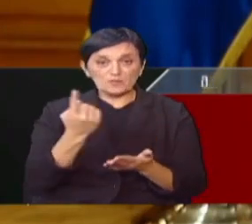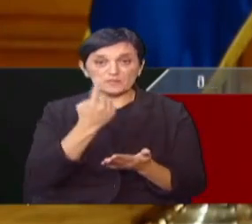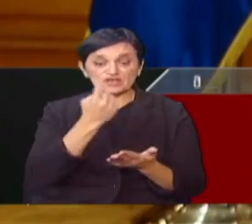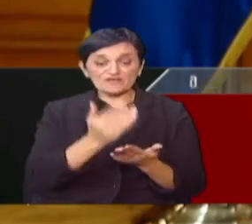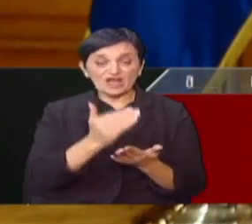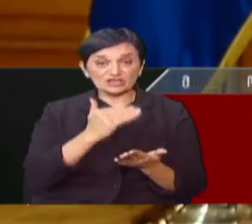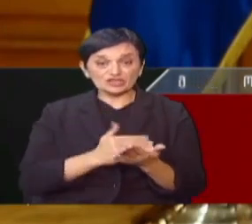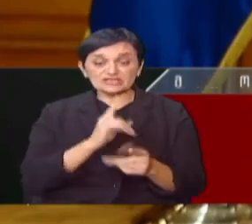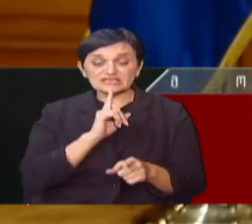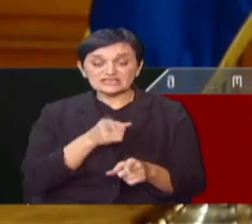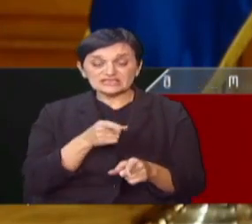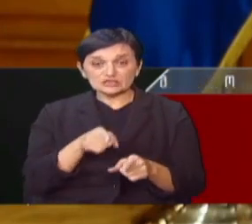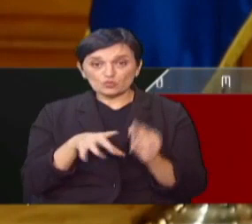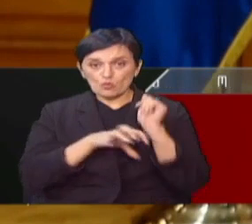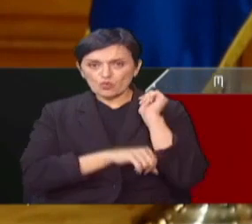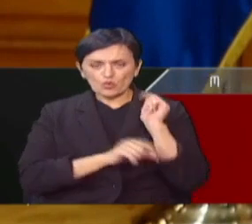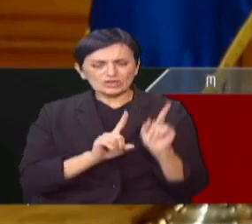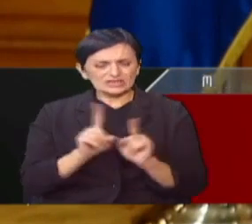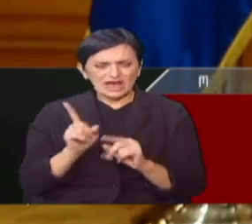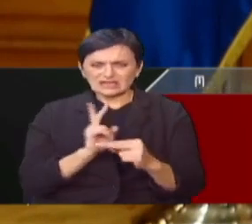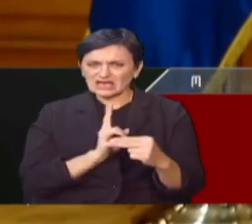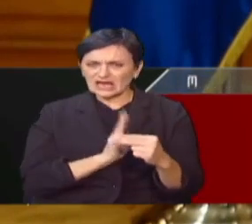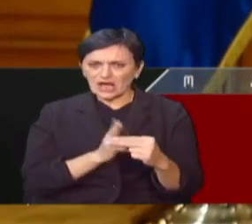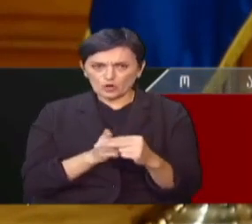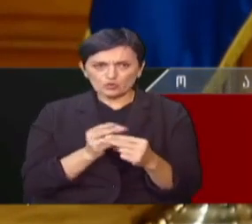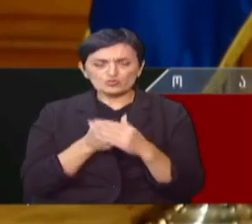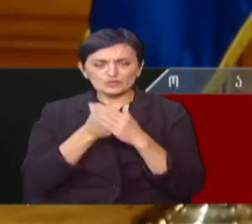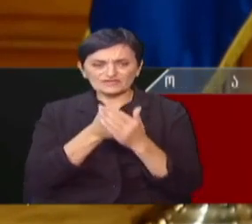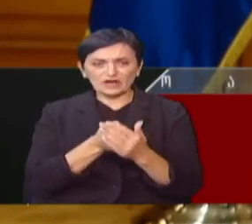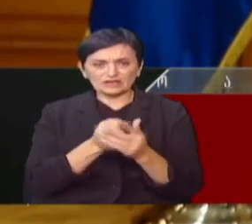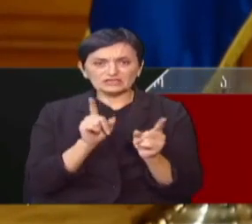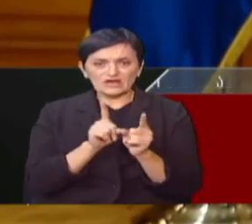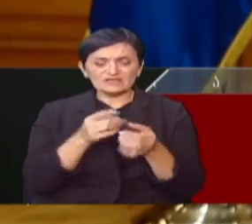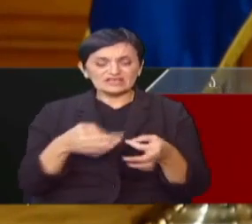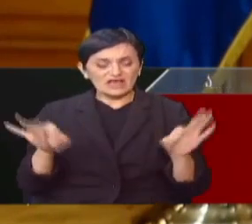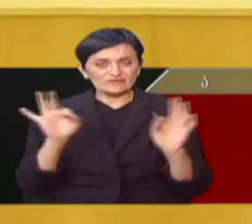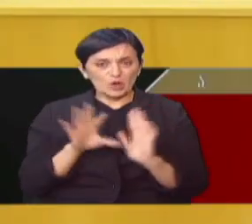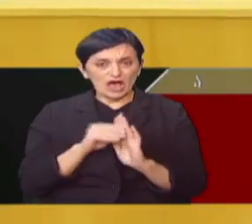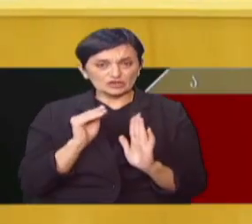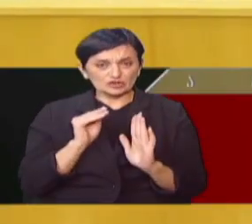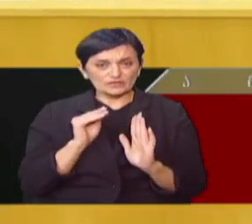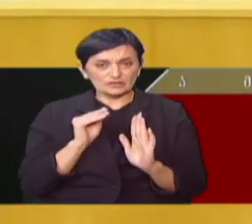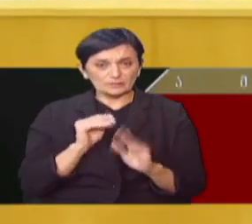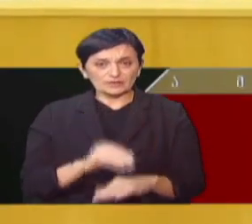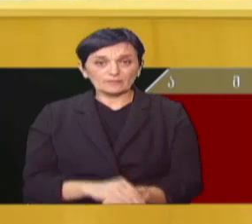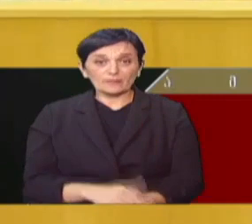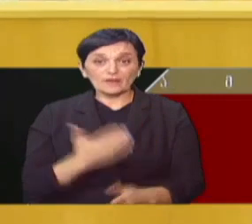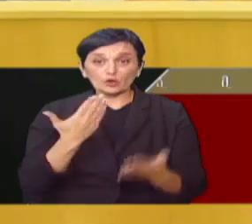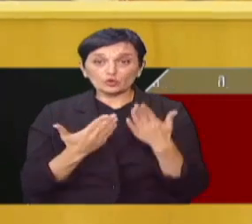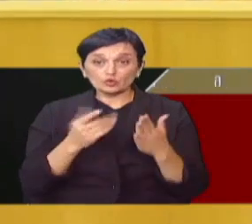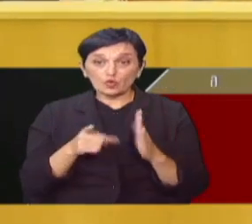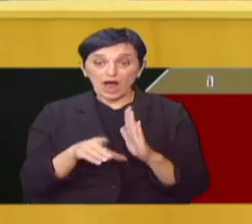შედეგს ამ წლის ბოლოს, რაც არ უნდა ხელს უშლიდნენ, მივახწევთ ასევე თავისუფალ არჩევნებს. საქართველოს პრეზიდენტი თუ